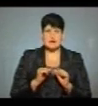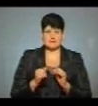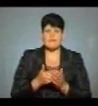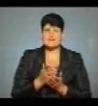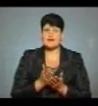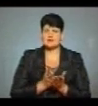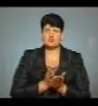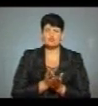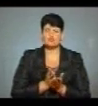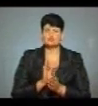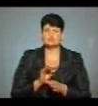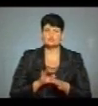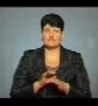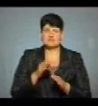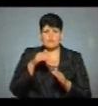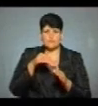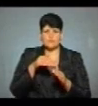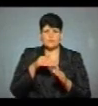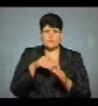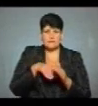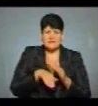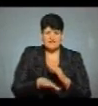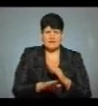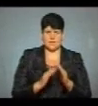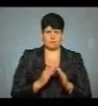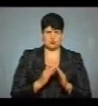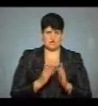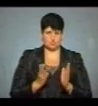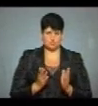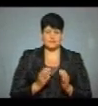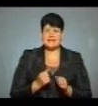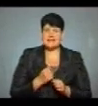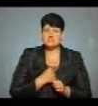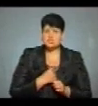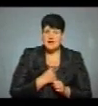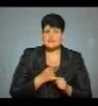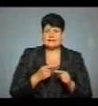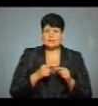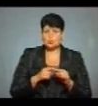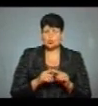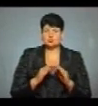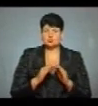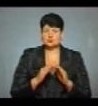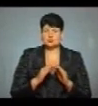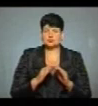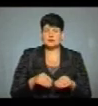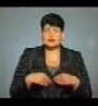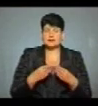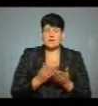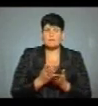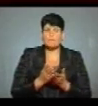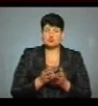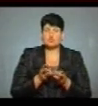якістю послуг буде здійснюватися в підвалі конкретного будинку. На жаль, технологія в нас надання послуг з